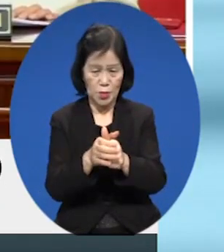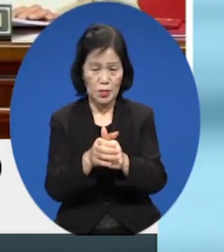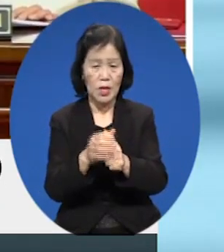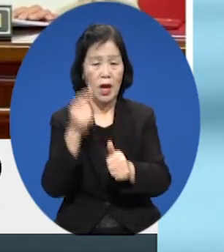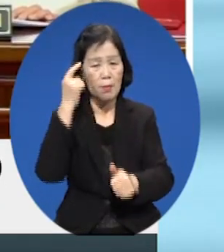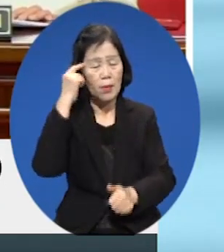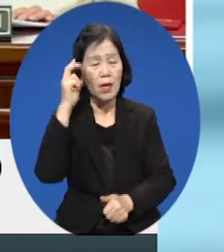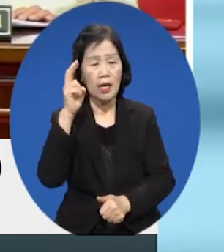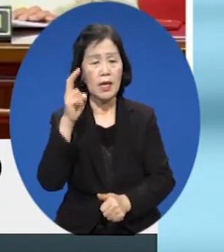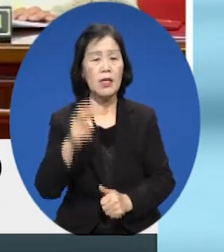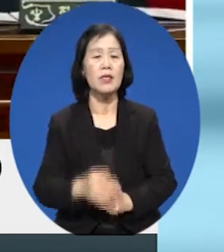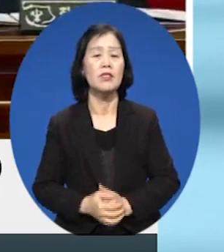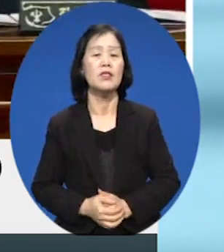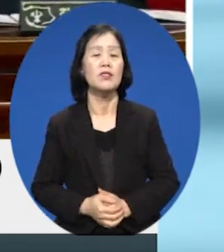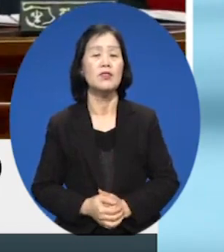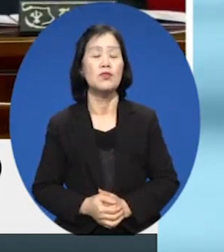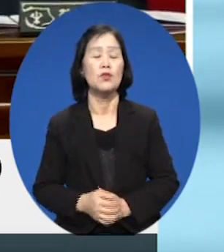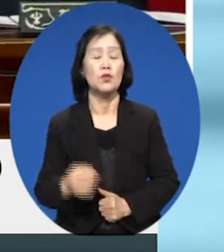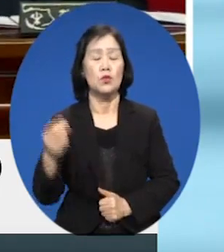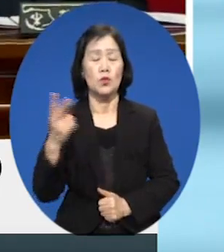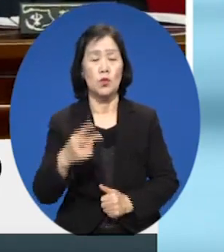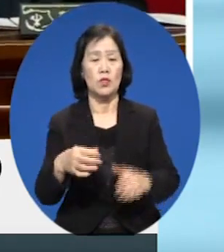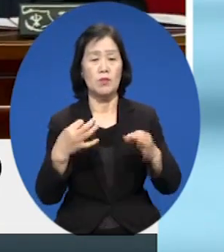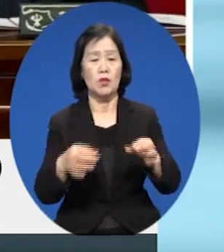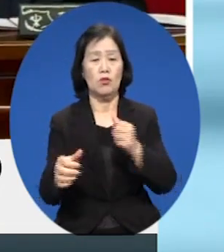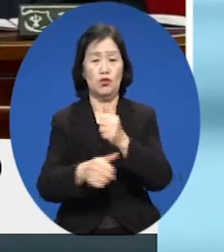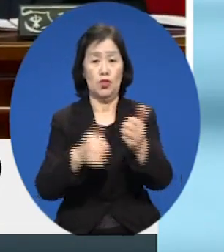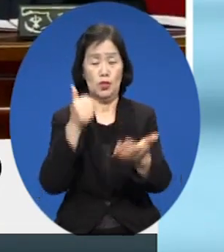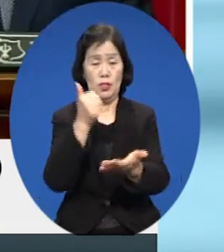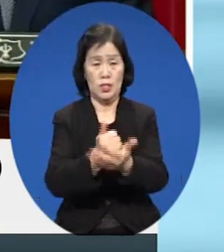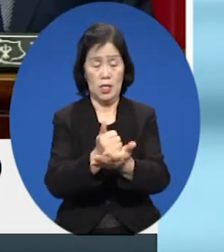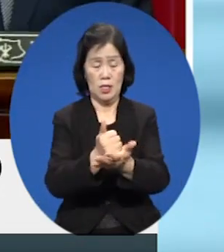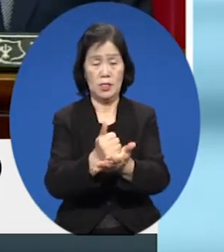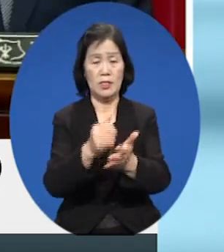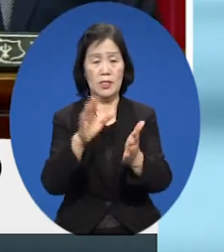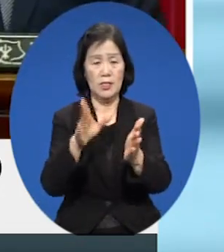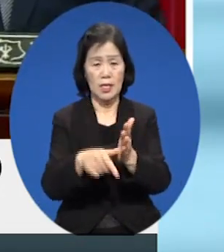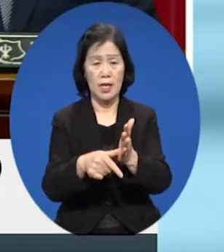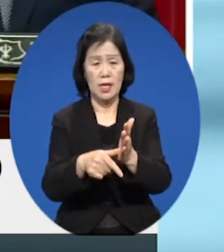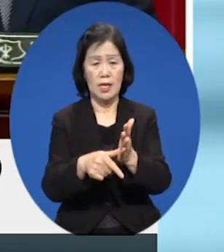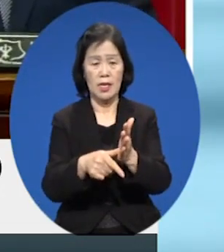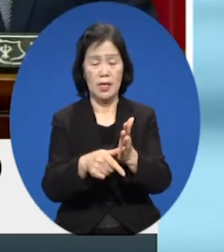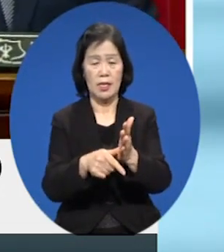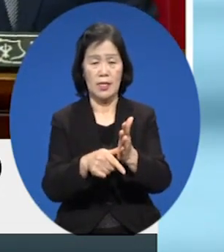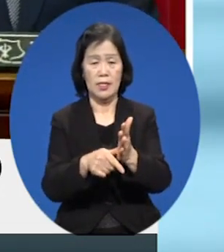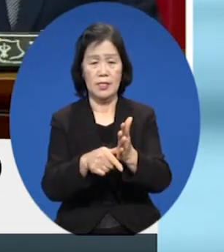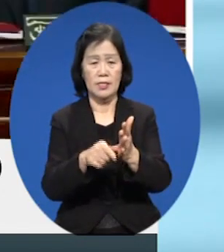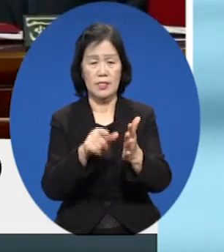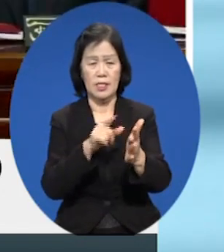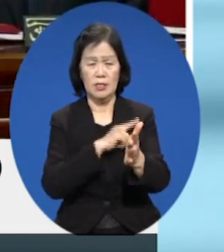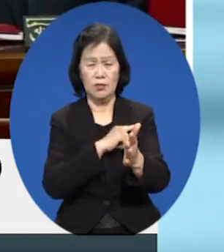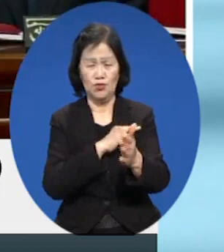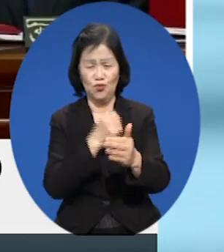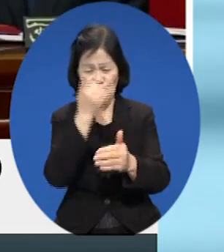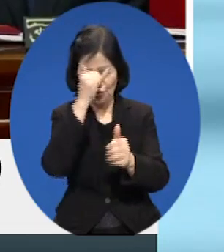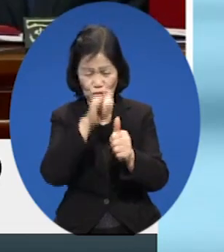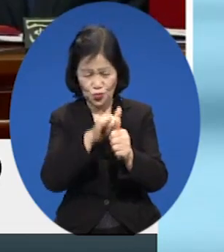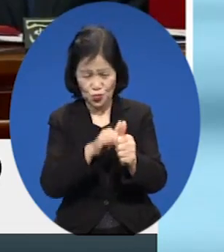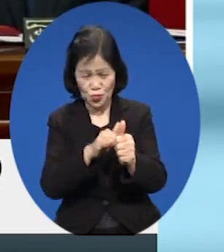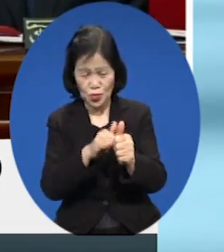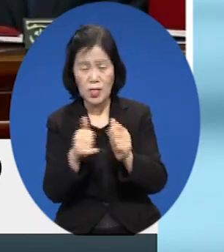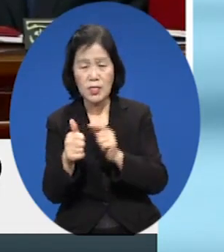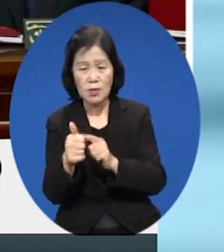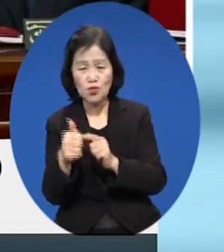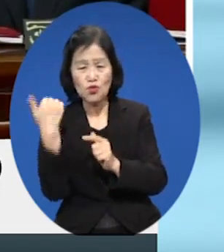이렇게 부르고 또 김정은 위원장 시대에 들어와서 가장 김정은 위원장이 충북으로 보는 사람이 가도